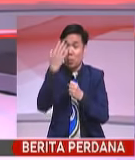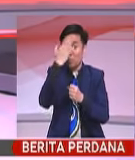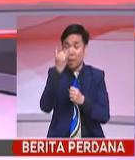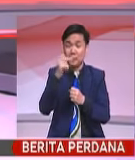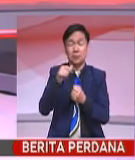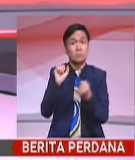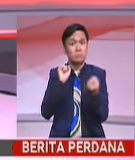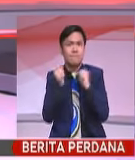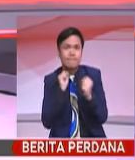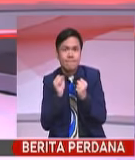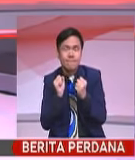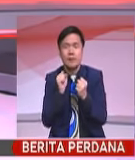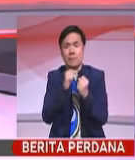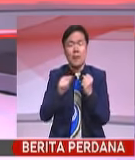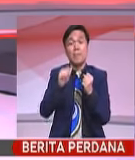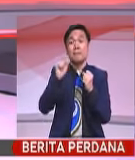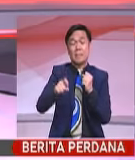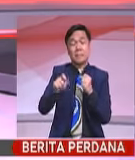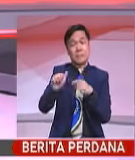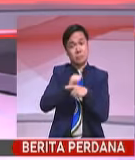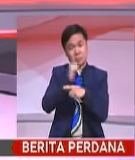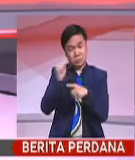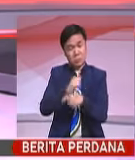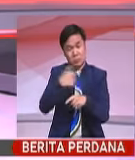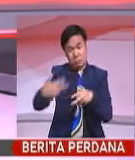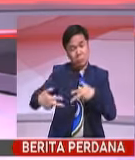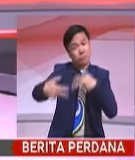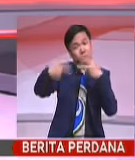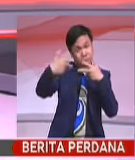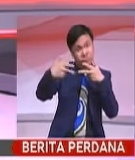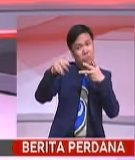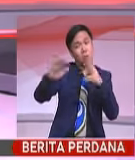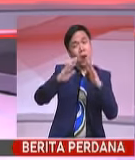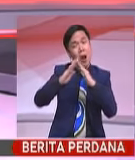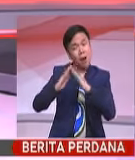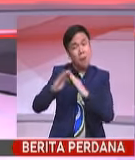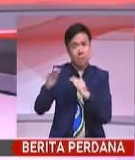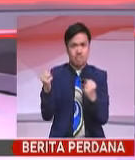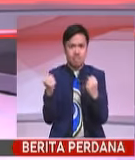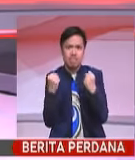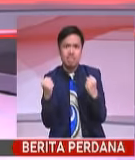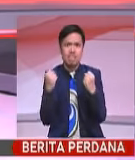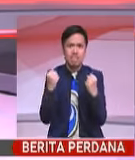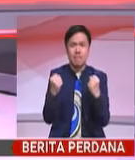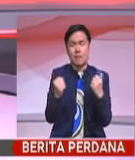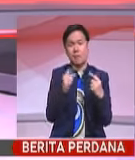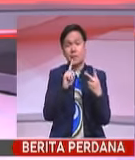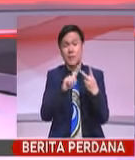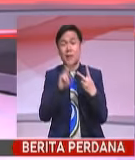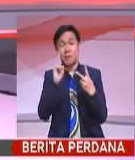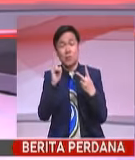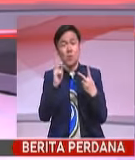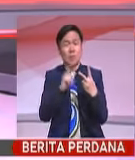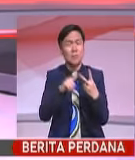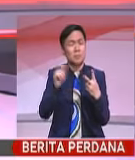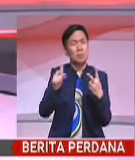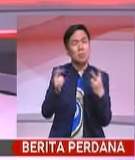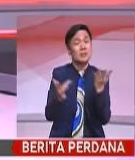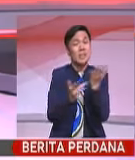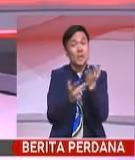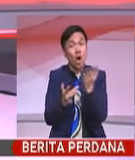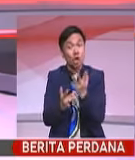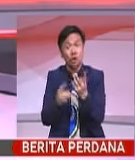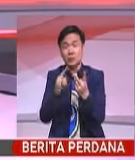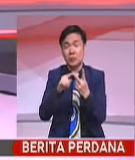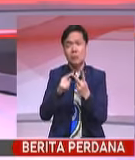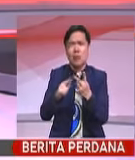bukan sahaja diwajibkan menjalani latihan secara maya bagi mengekalkan prestasi, malah mereka disaran menggunakan teknologi